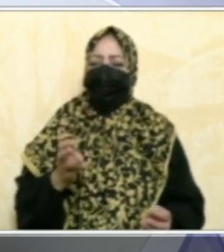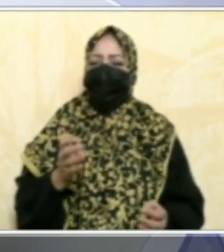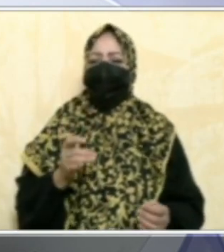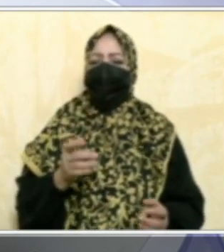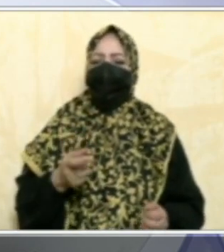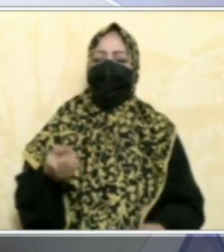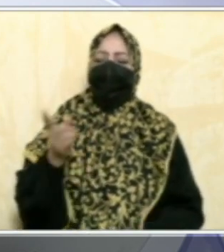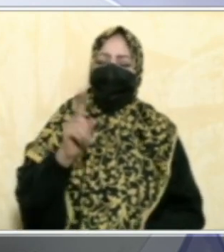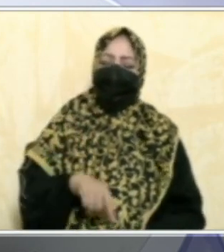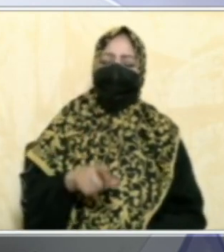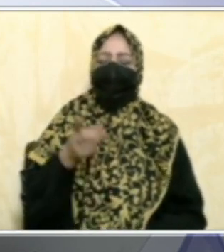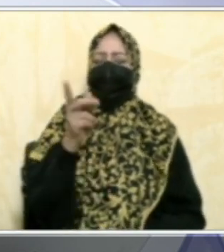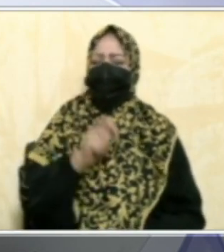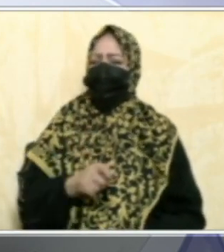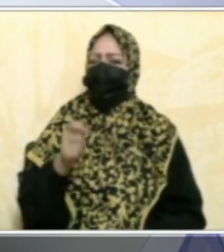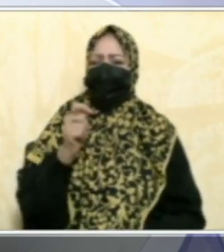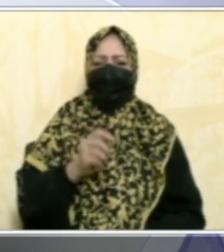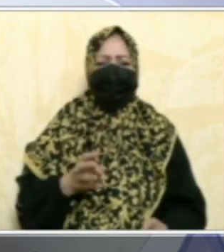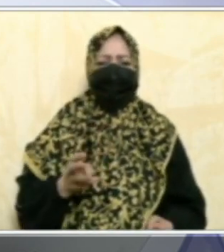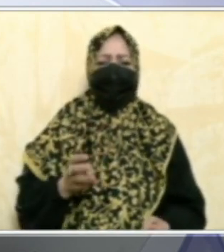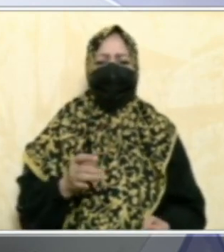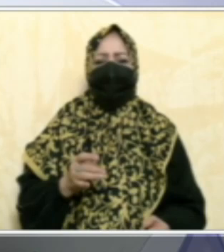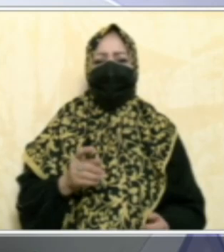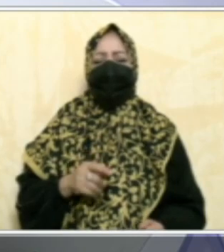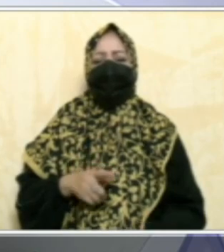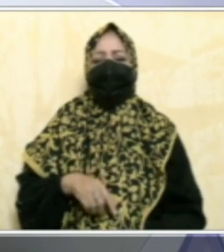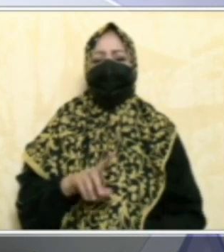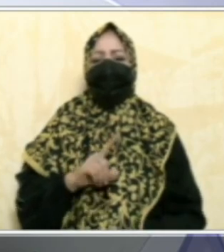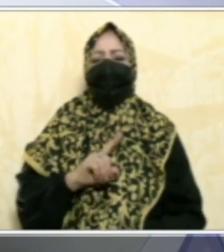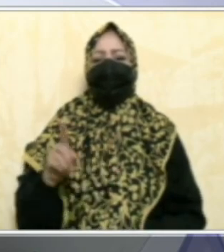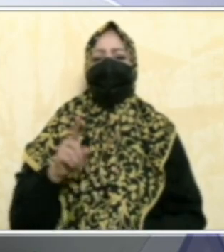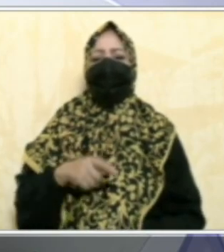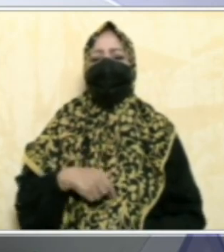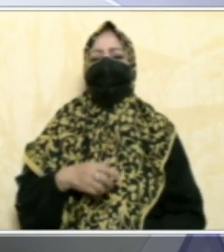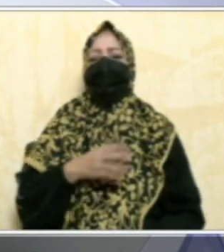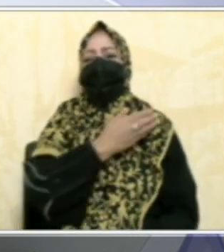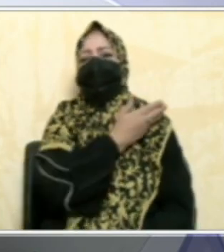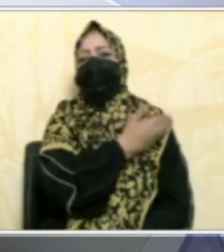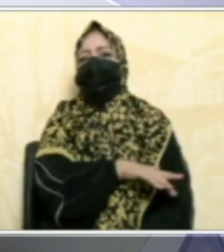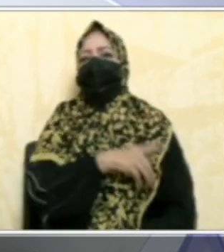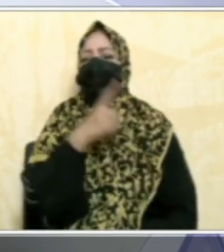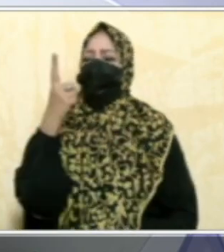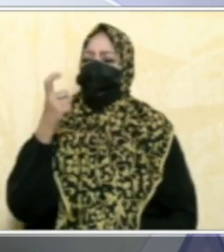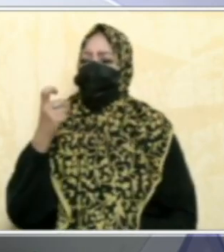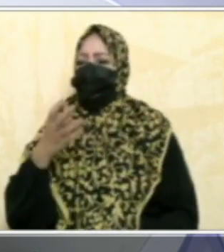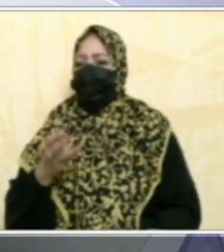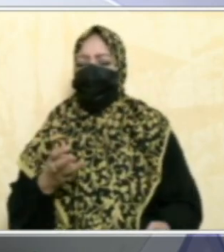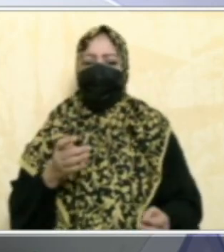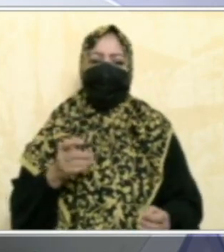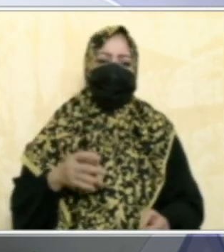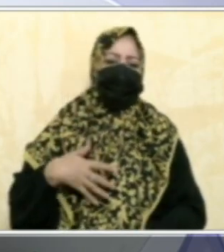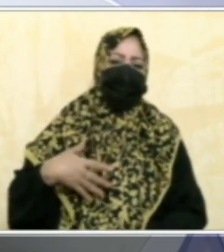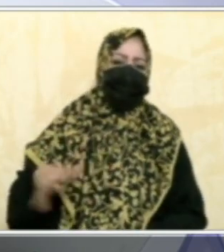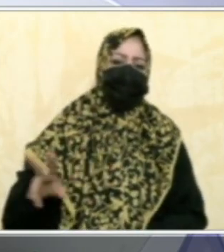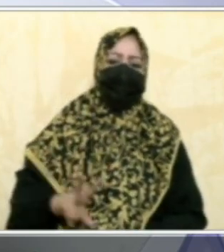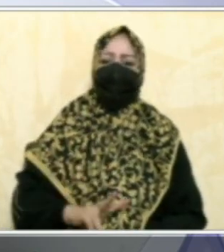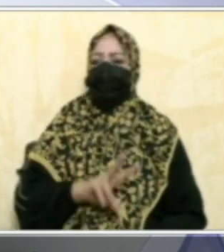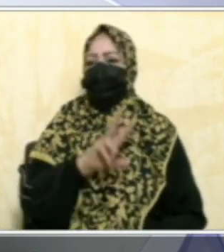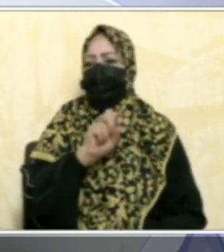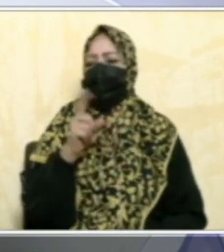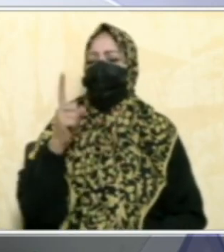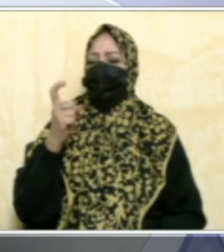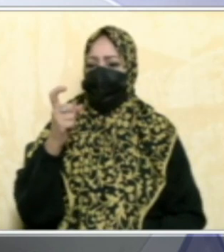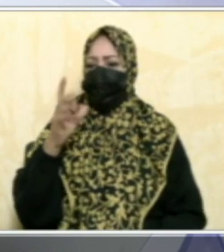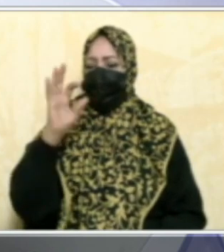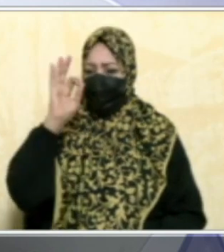أخرى إني لأستغفر الله وأتوب إليه في اليوم 100 مرة، يعني 100 تتقيد بها، هذه من أذكار الصباح والمساء،